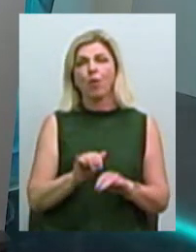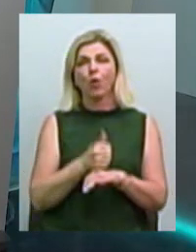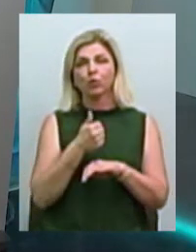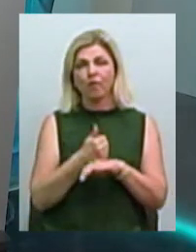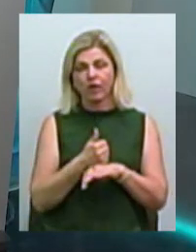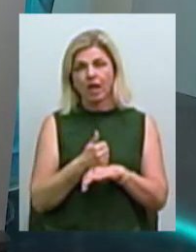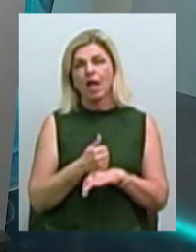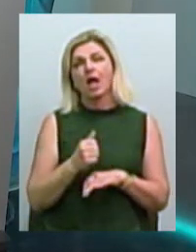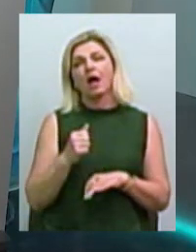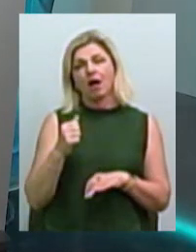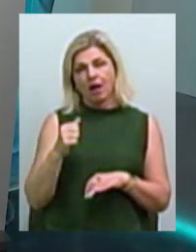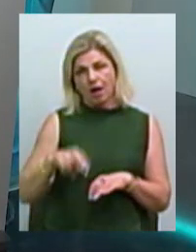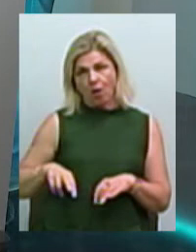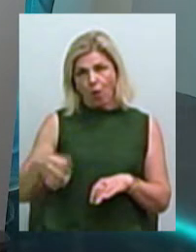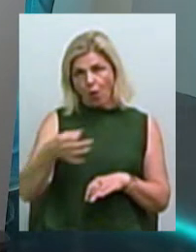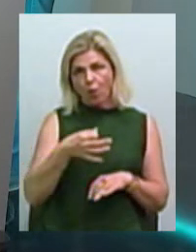Валентина Гайдаржі. Він говорив